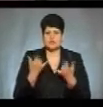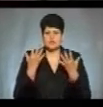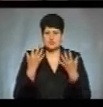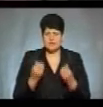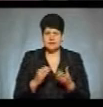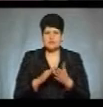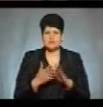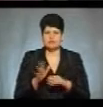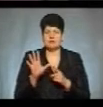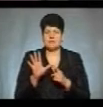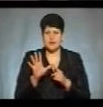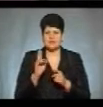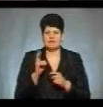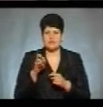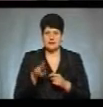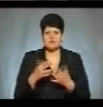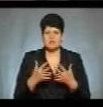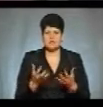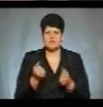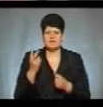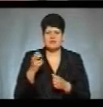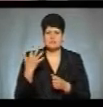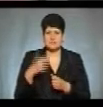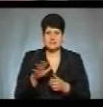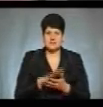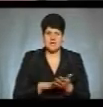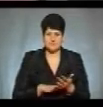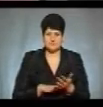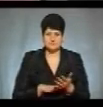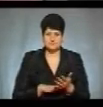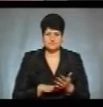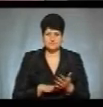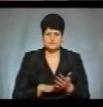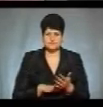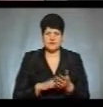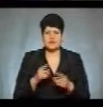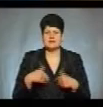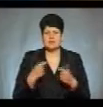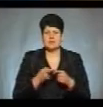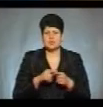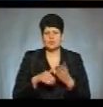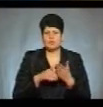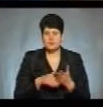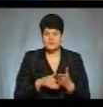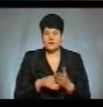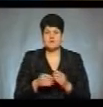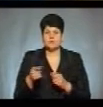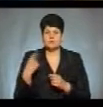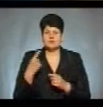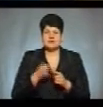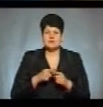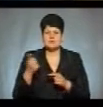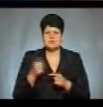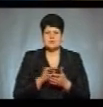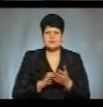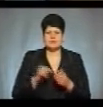станом на 5 квітня, ми прийняли вже близько 250 заяв на звернення цієї допомоги. На Тернопільщині за цей тиждень написали